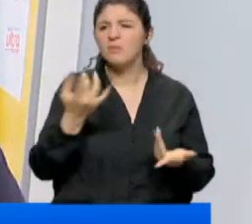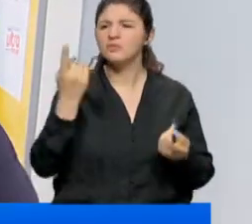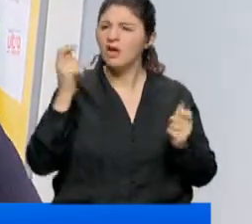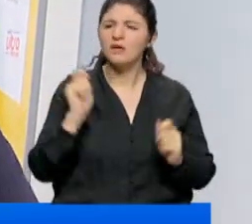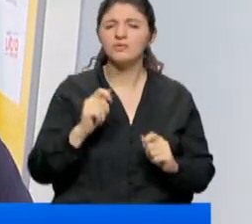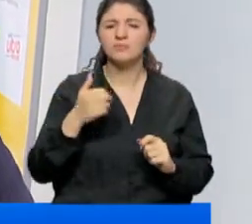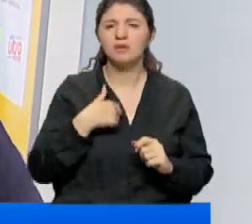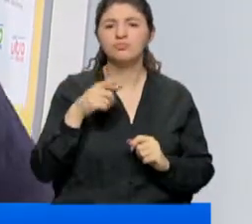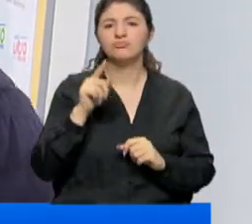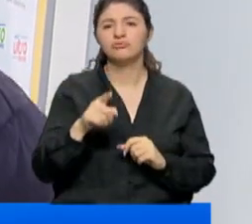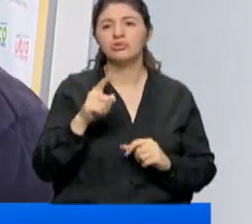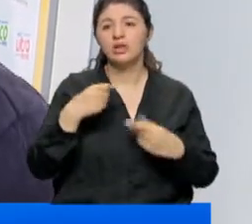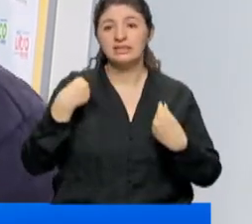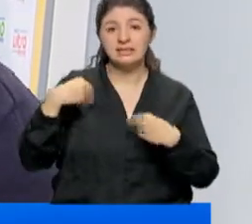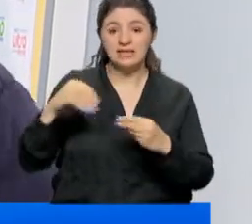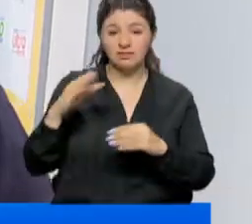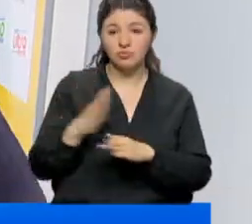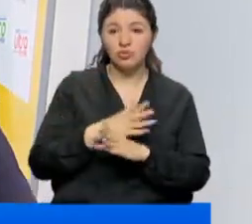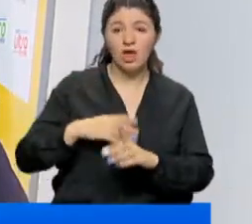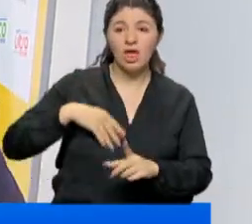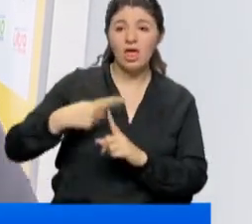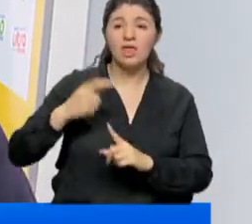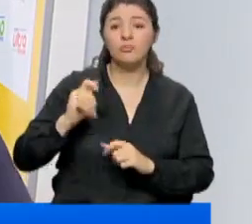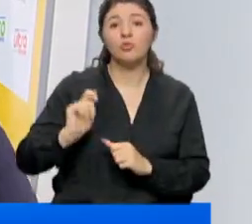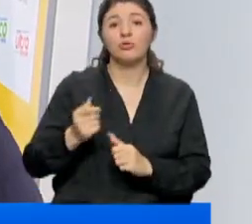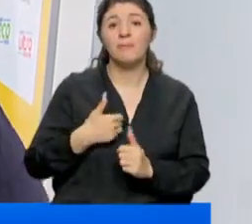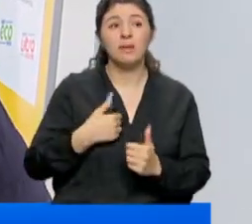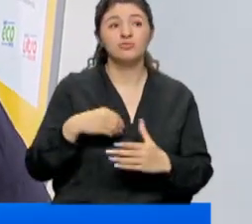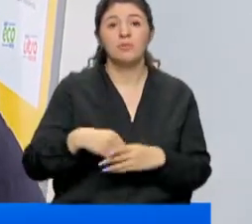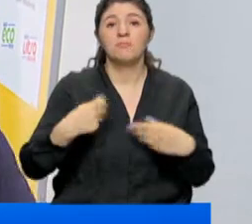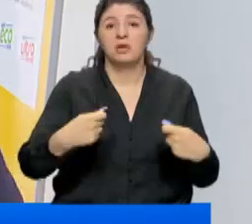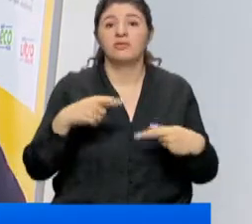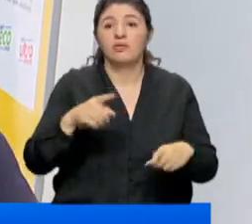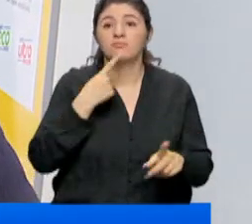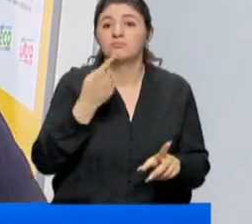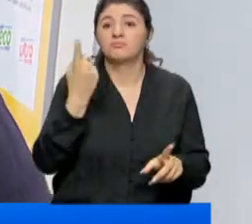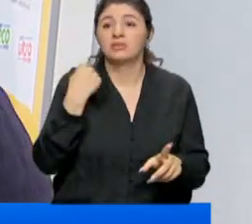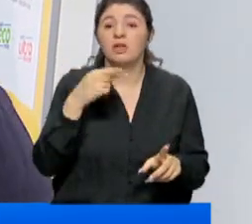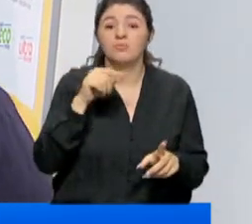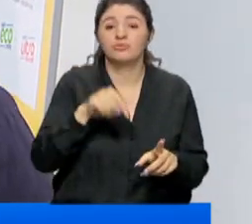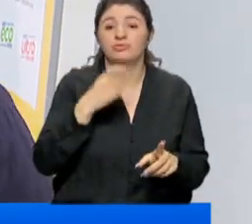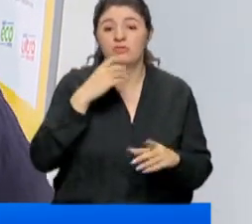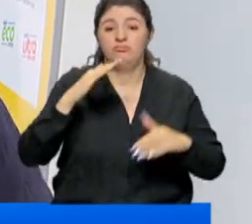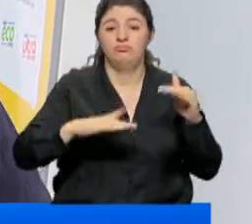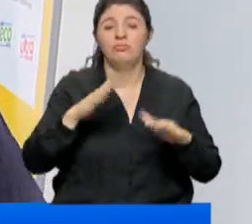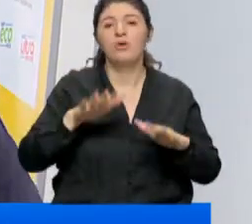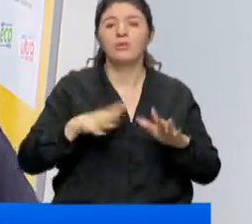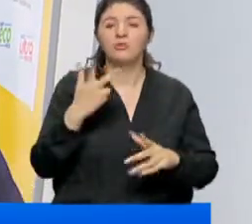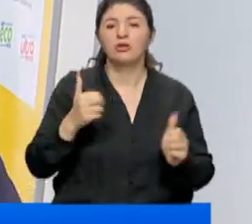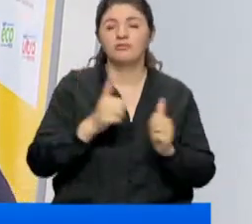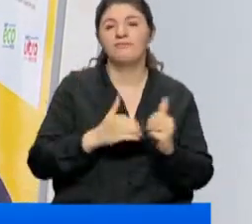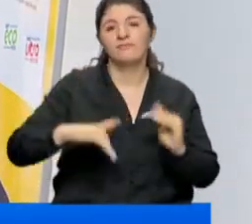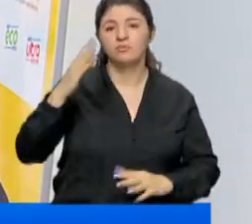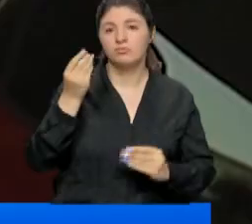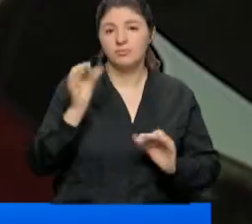herhangi bir şey yapsınlar Ben bunu sattığın ürüne yansıtmak zorundayız Çünkü benim için maliyet şu an geçen sene bu tip bu sene kıyasla aşağıya üç